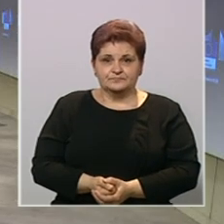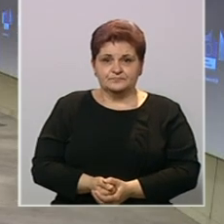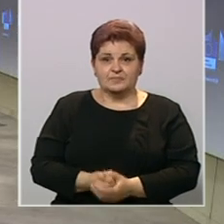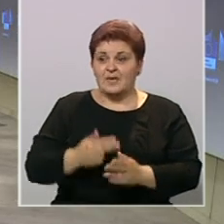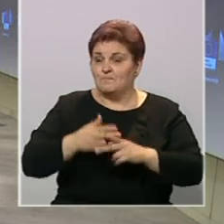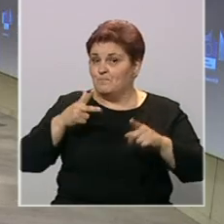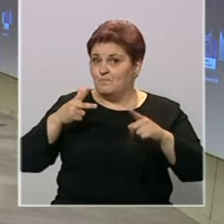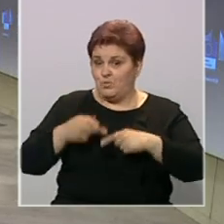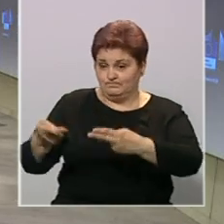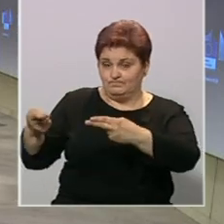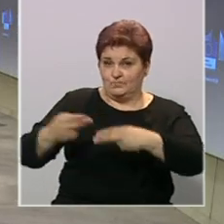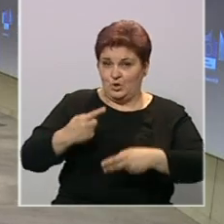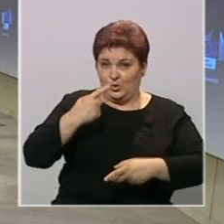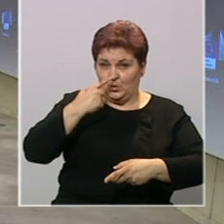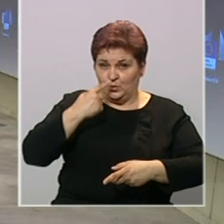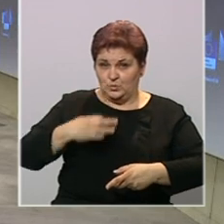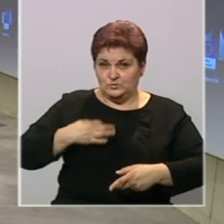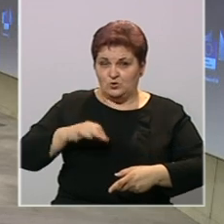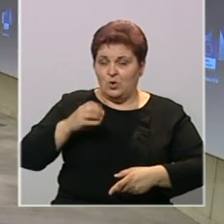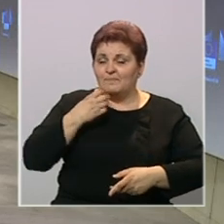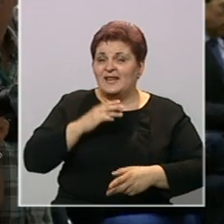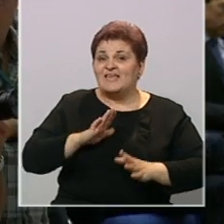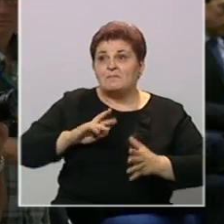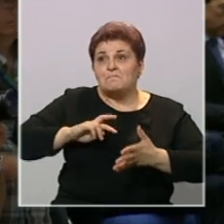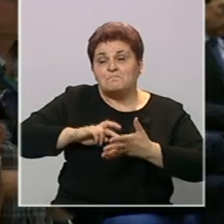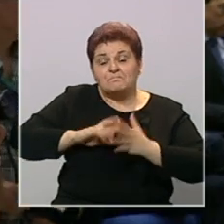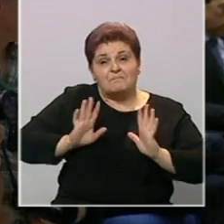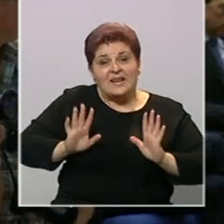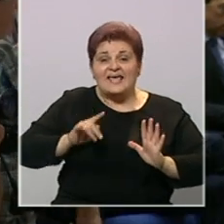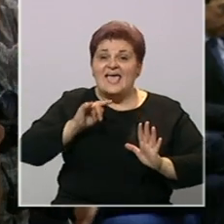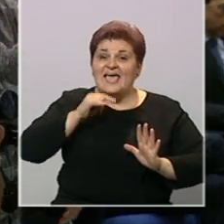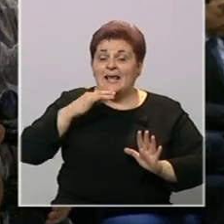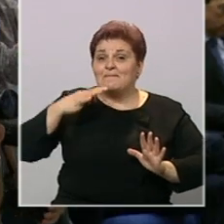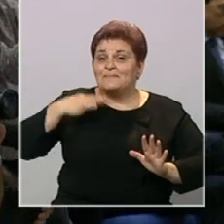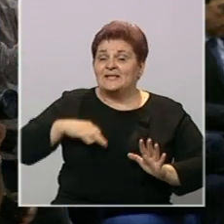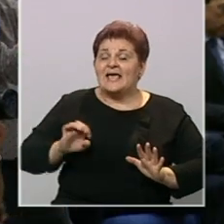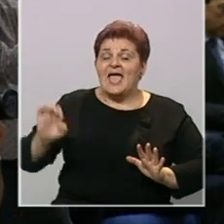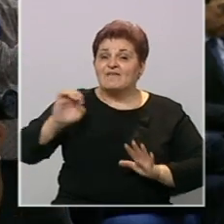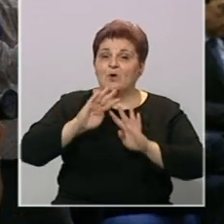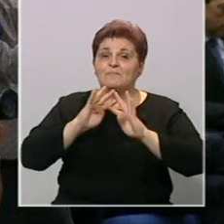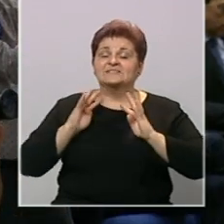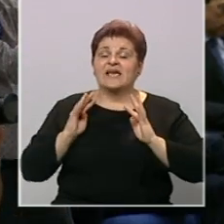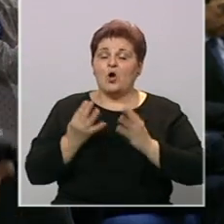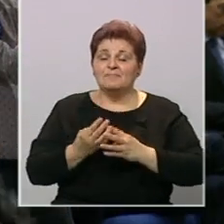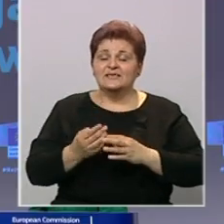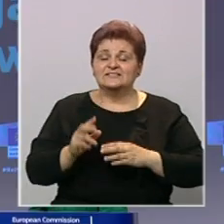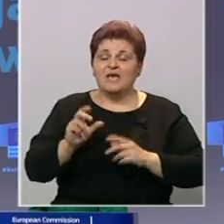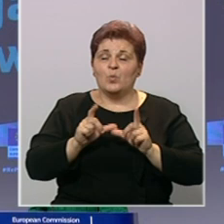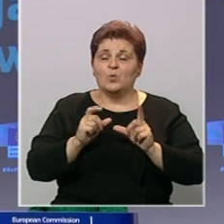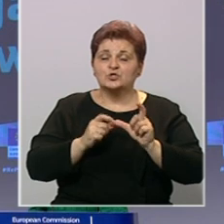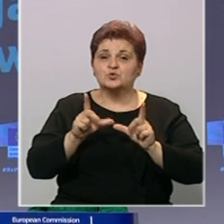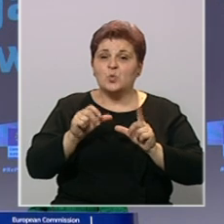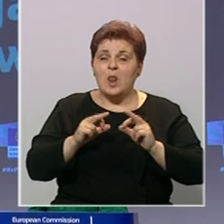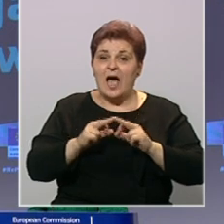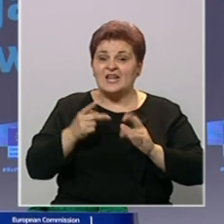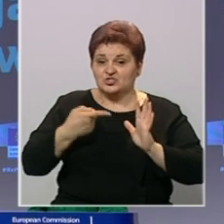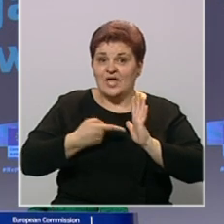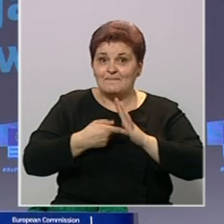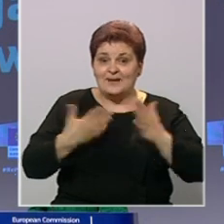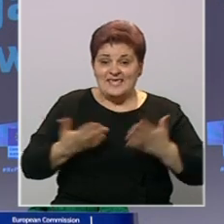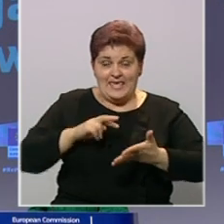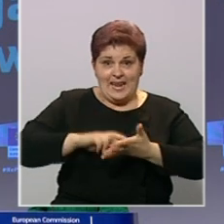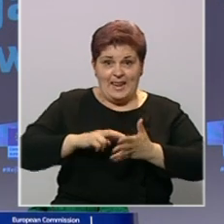Potpuni prekid dotoka ruskog gasa u Europu je vjerovatan scenarijo, izjavila je predsjednica Europske komisije Ursula von der Leyen, nakon što je predstavila